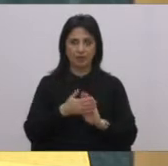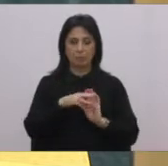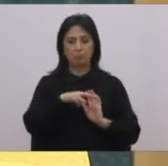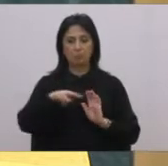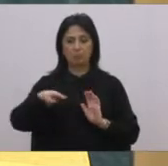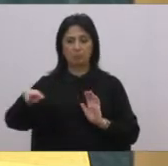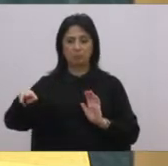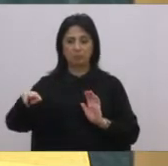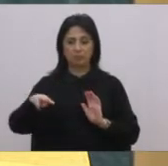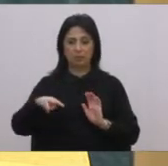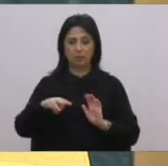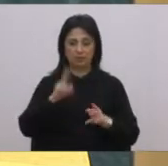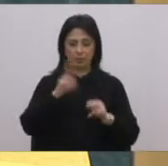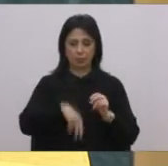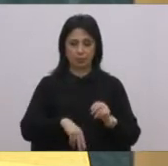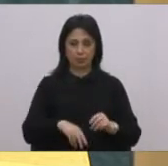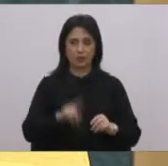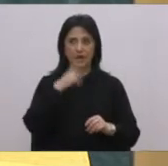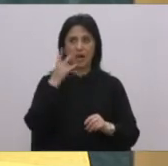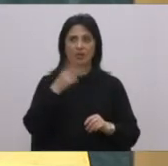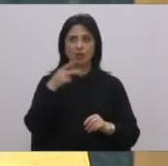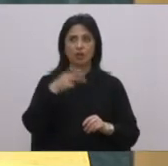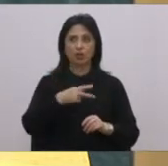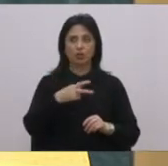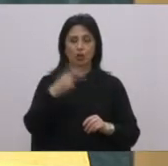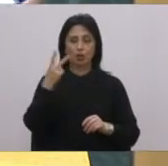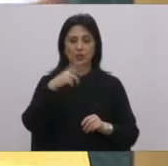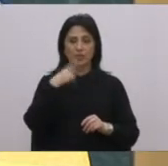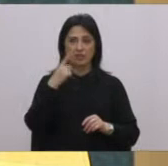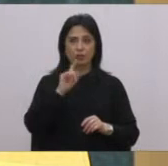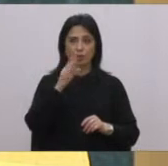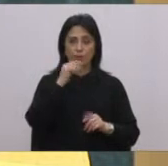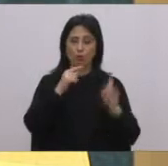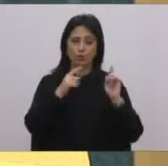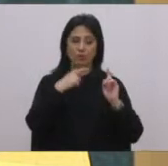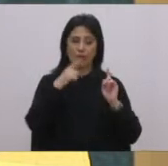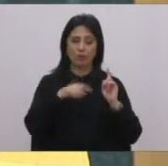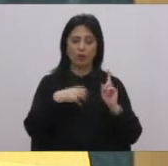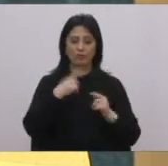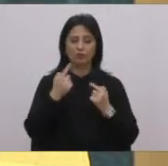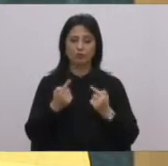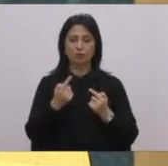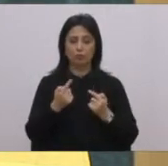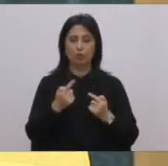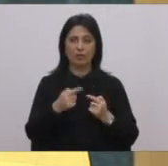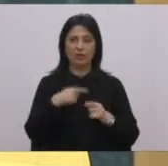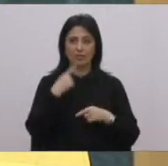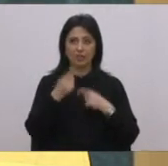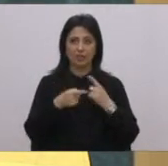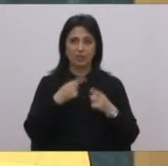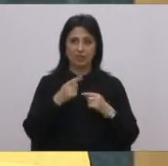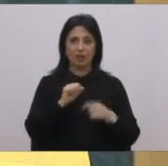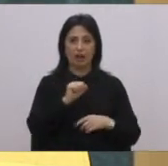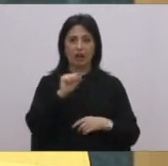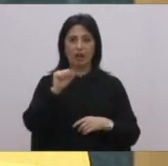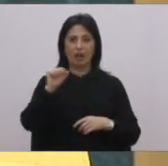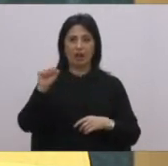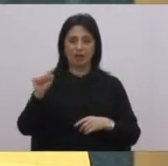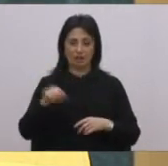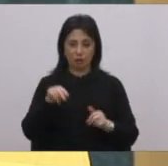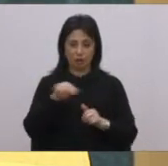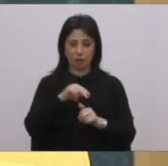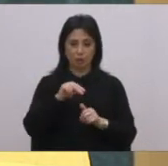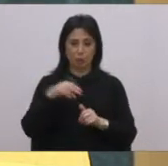უნდა დასრულდეს. Რა თქმა უნდა, 2022 წელზე როცა ვლაპარაკობ, მნიშვნელოვანია ითქვას